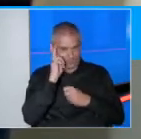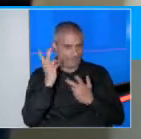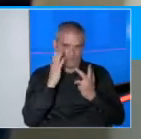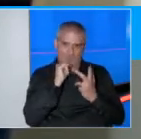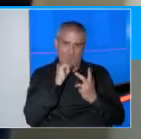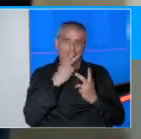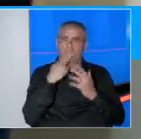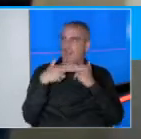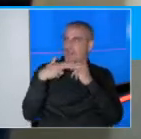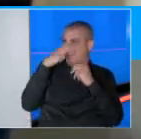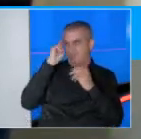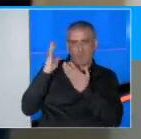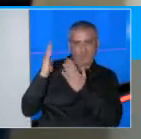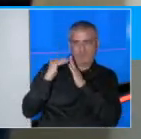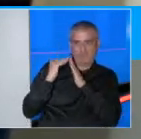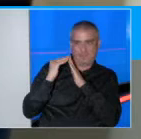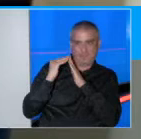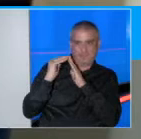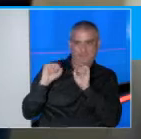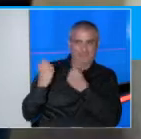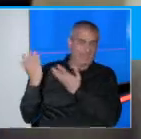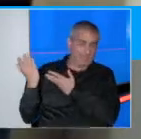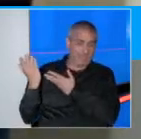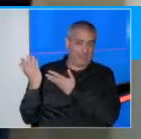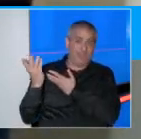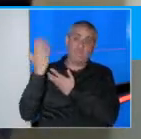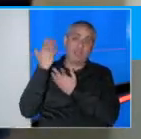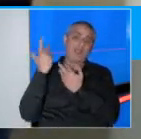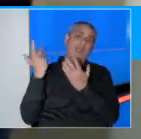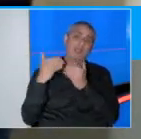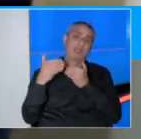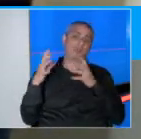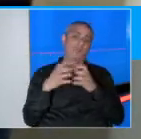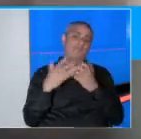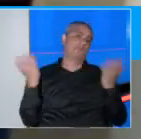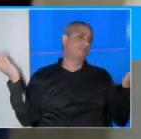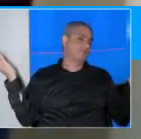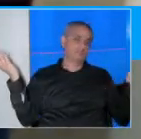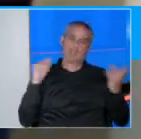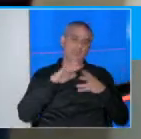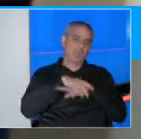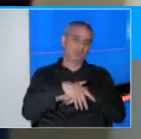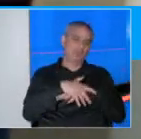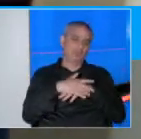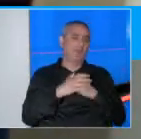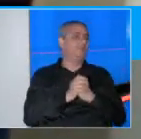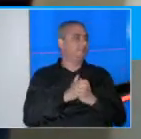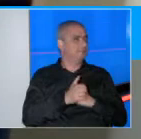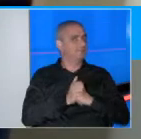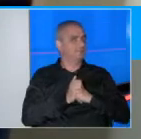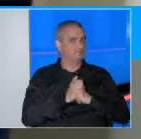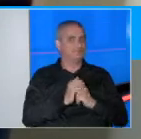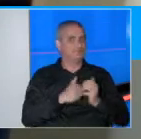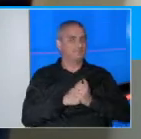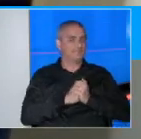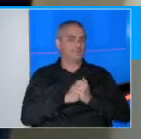לא רצו לעשן ליד ההורים בבית בסגרים, והיה ריחוק חברתי, מה שאומר בעצם... זה צריך לומר שזה